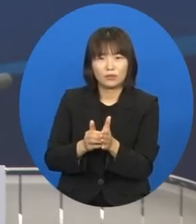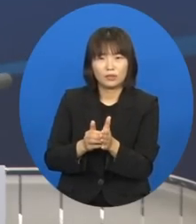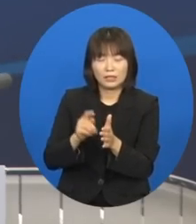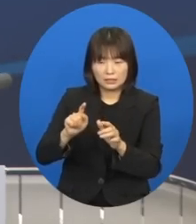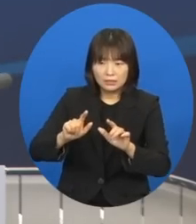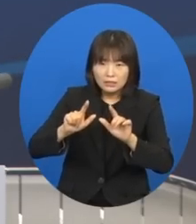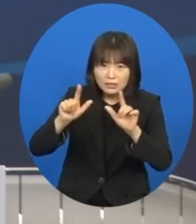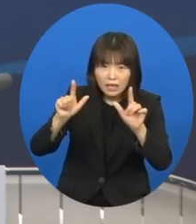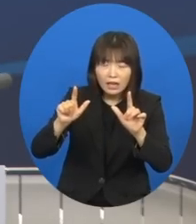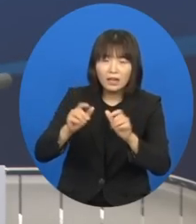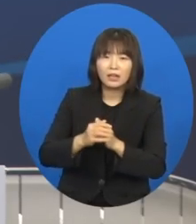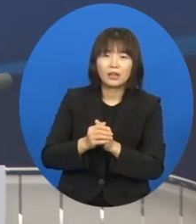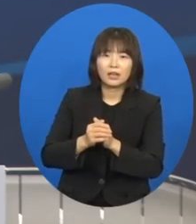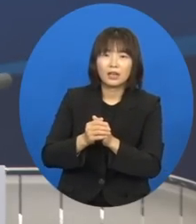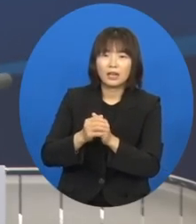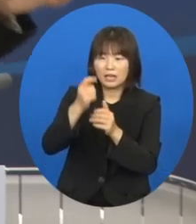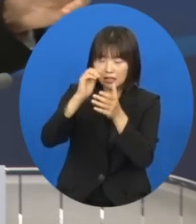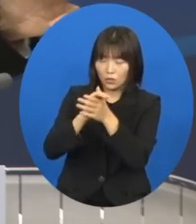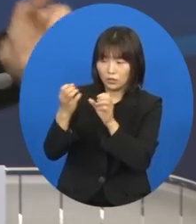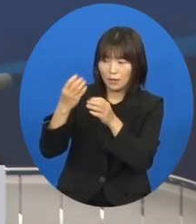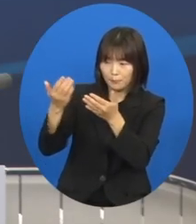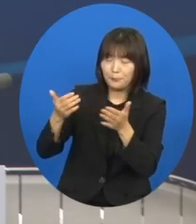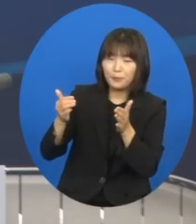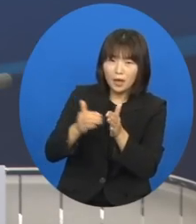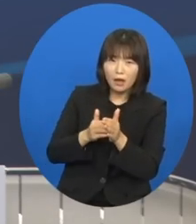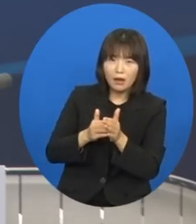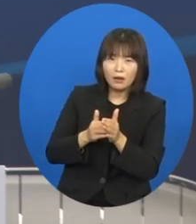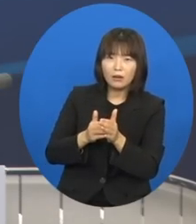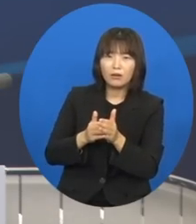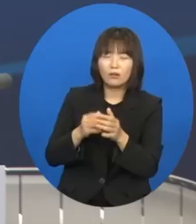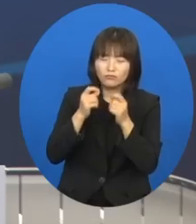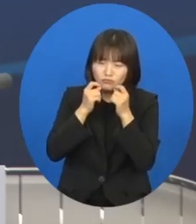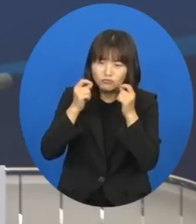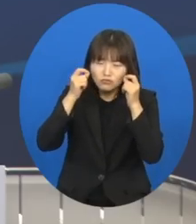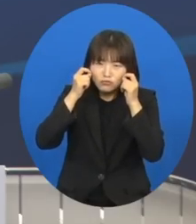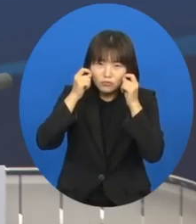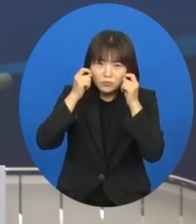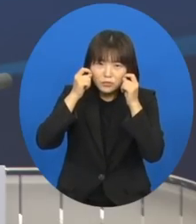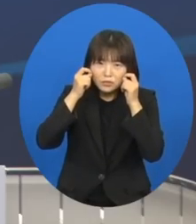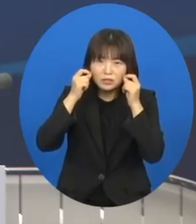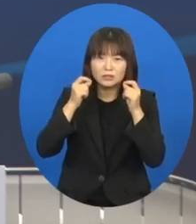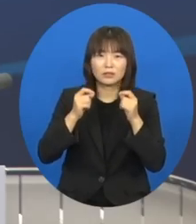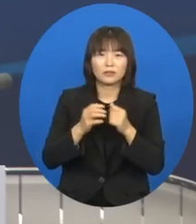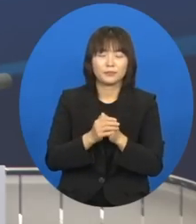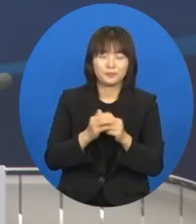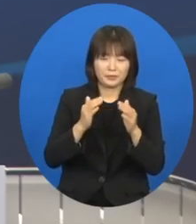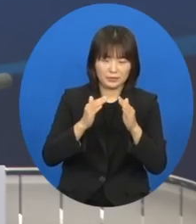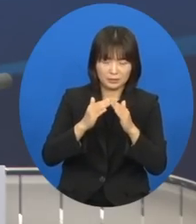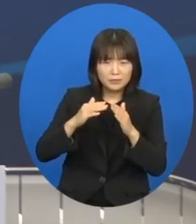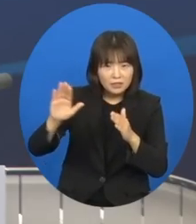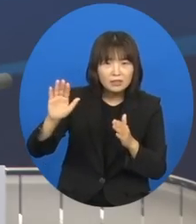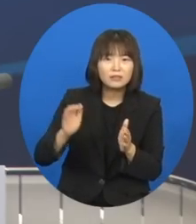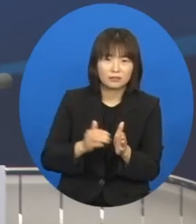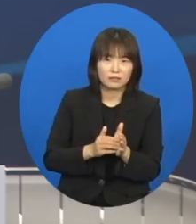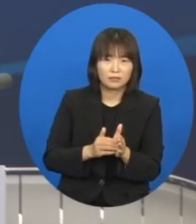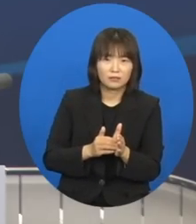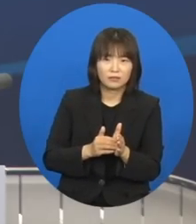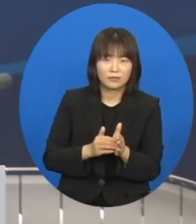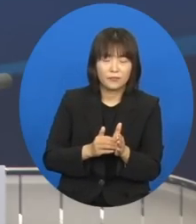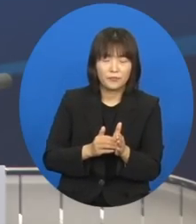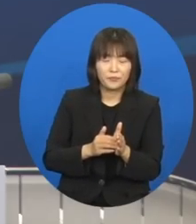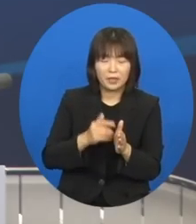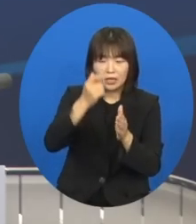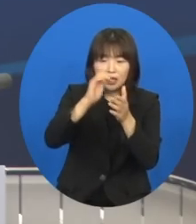받았다고 우시고 기뻐하시면서 기도원에 내려가셨어요. 자, 기도원에 누가 있습니까? 저 하나